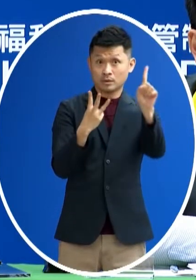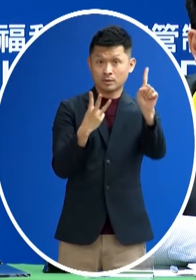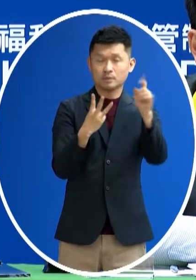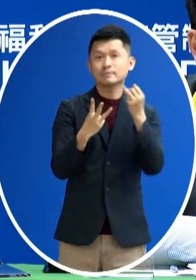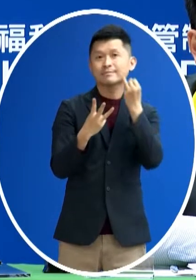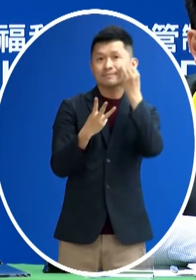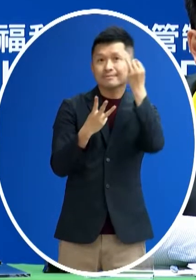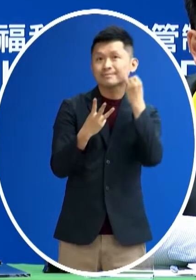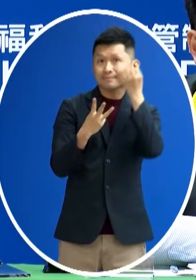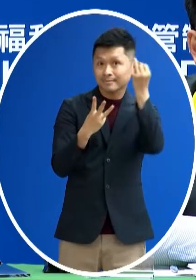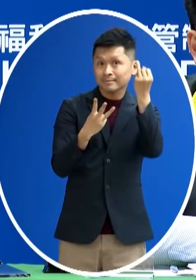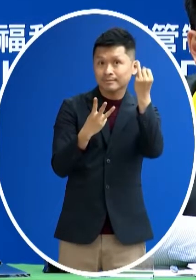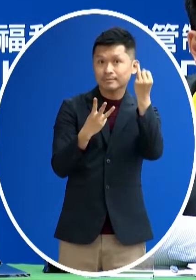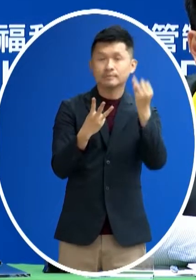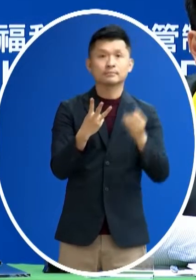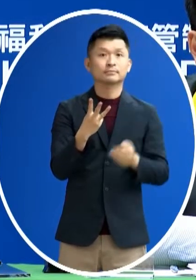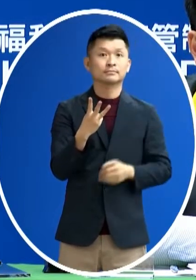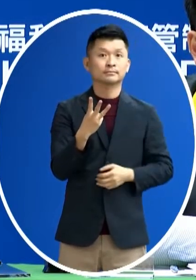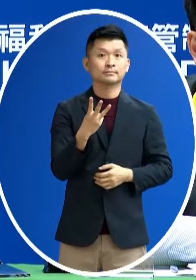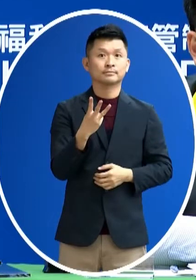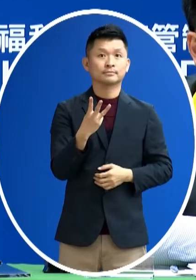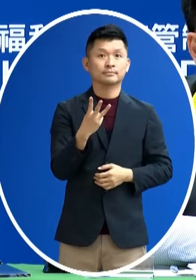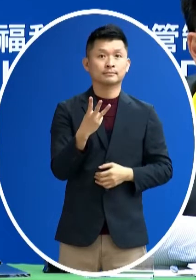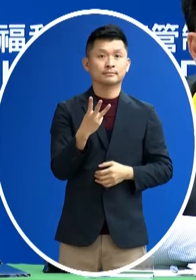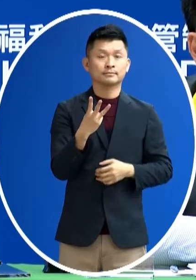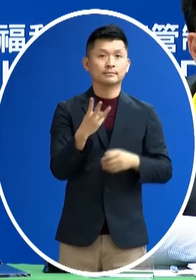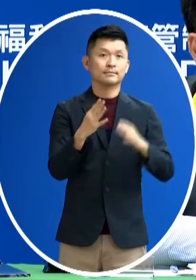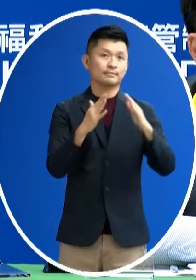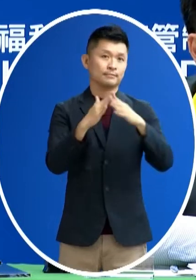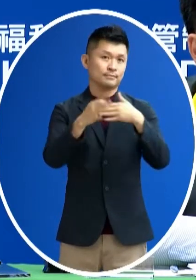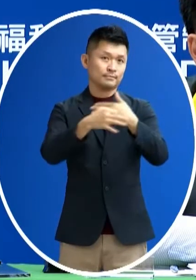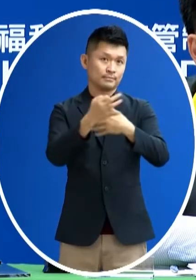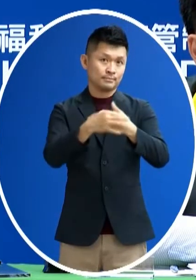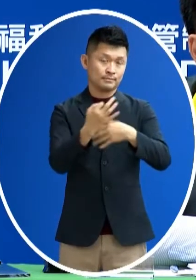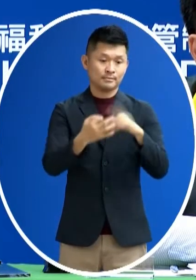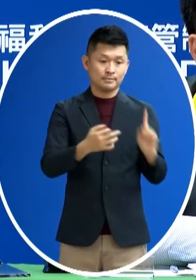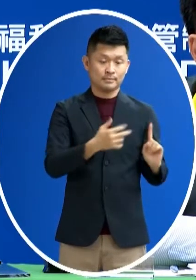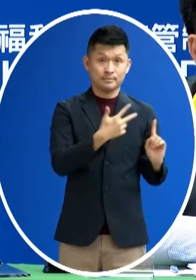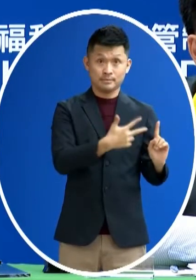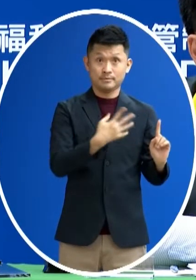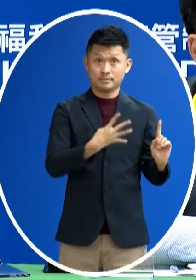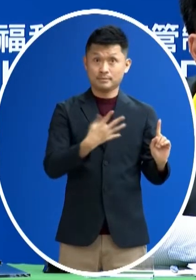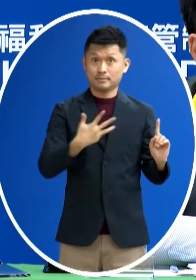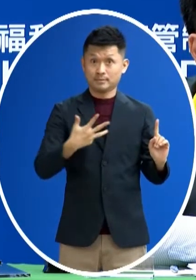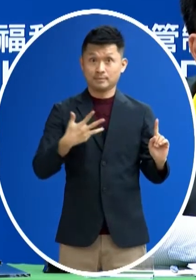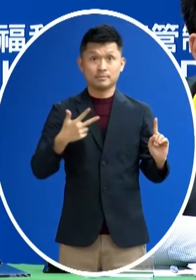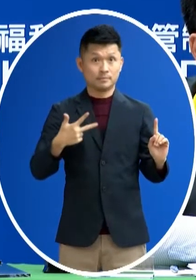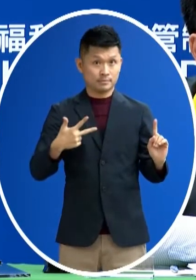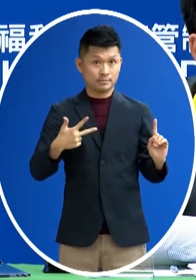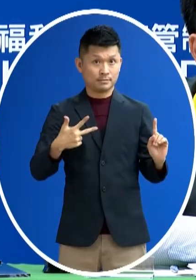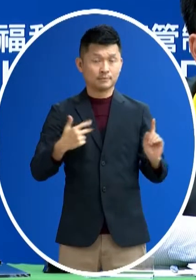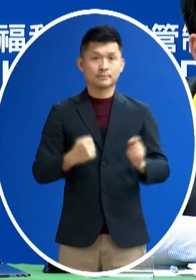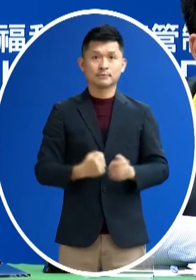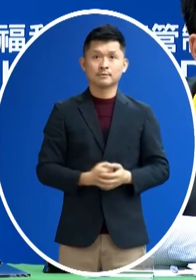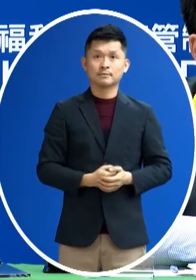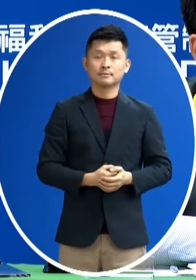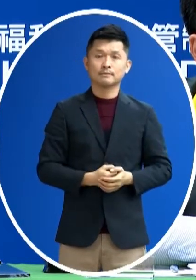姐，那有 他的家人17487。